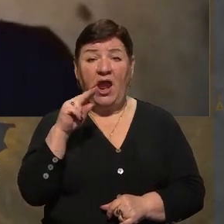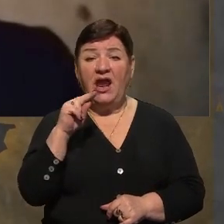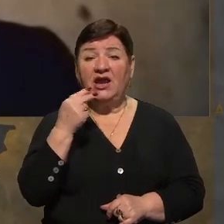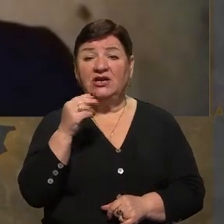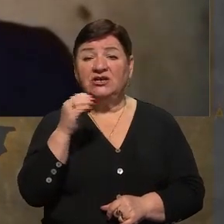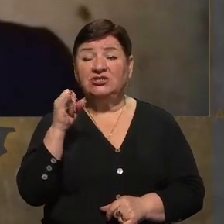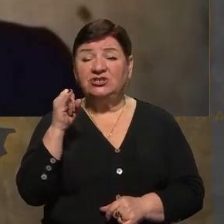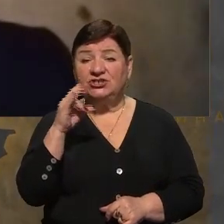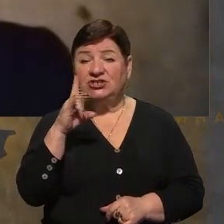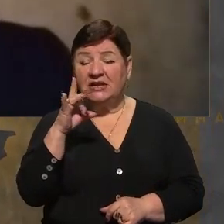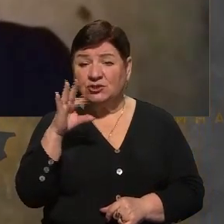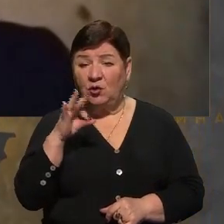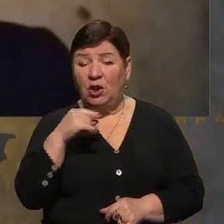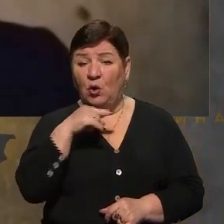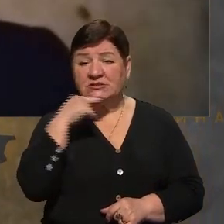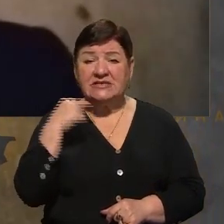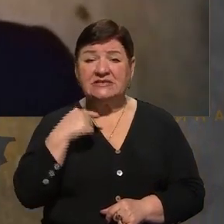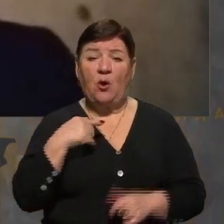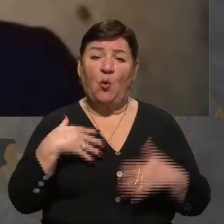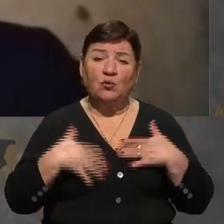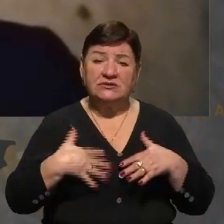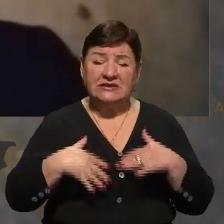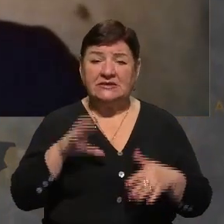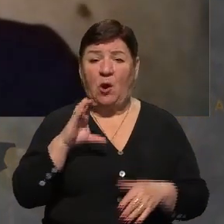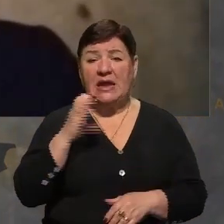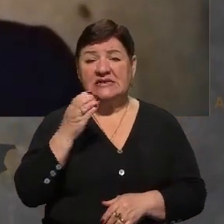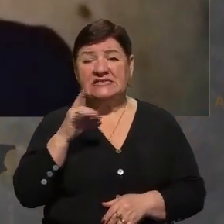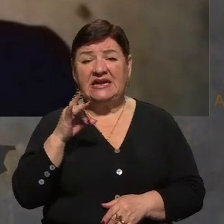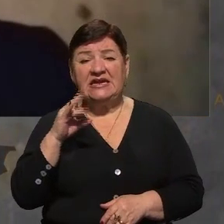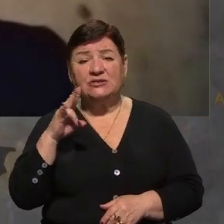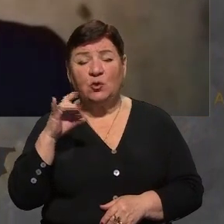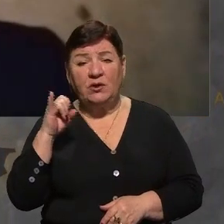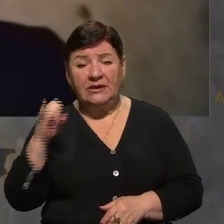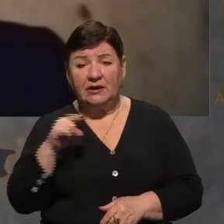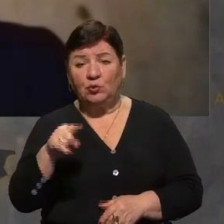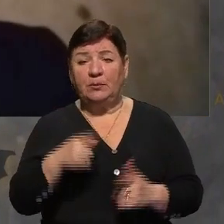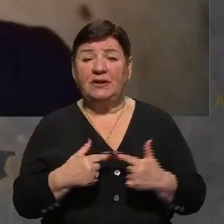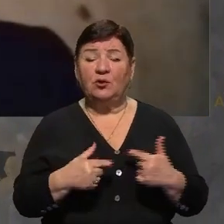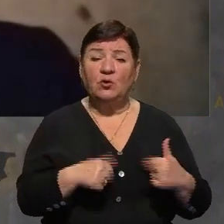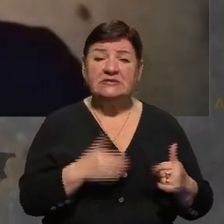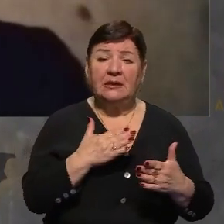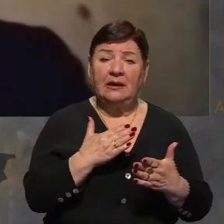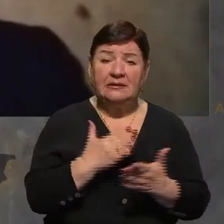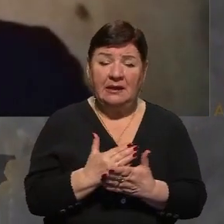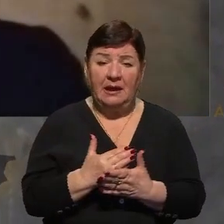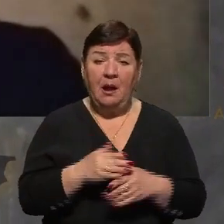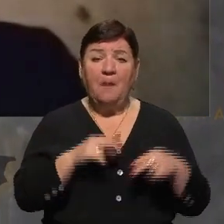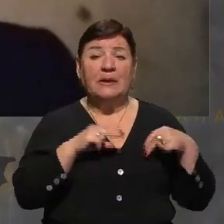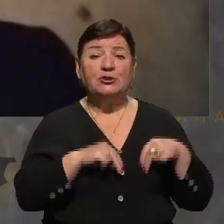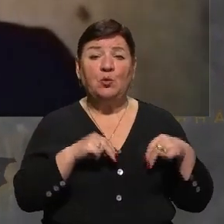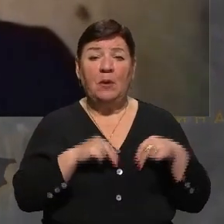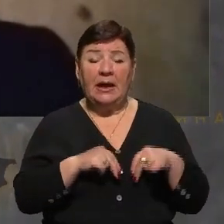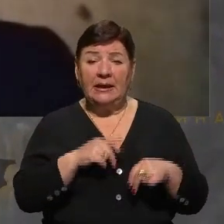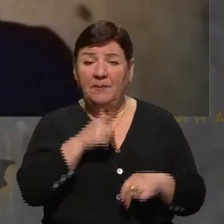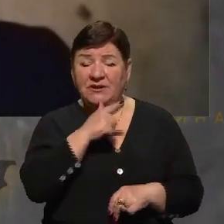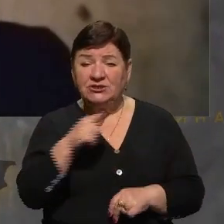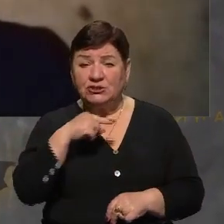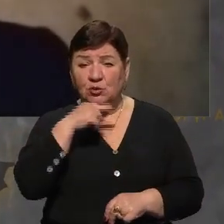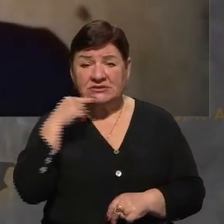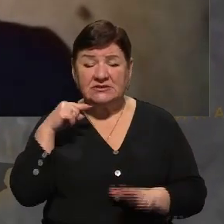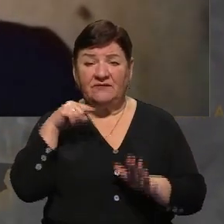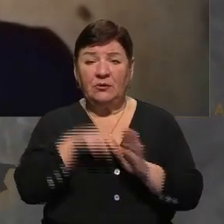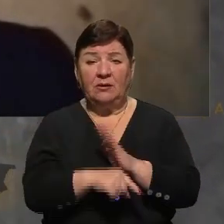потім російсько-грузинської, російсько-сирійської. Підрозділи тут є, які працювали під час російського